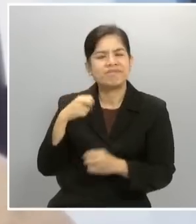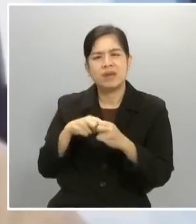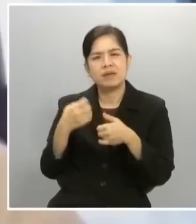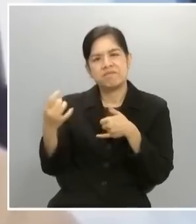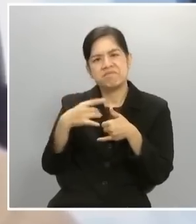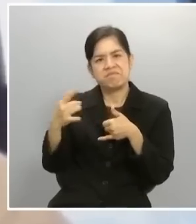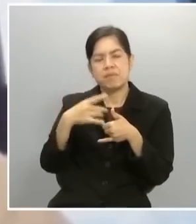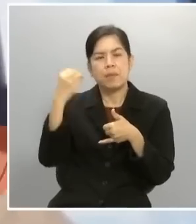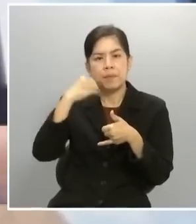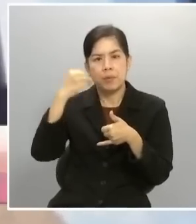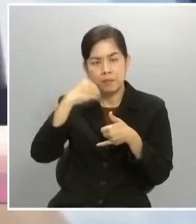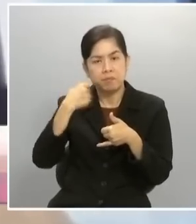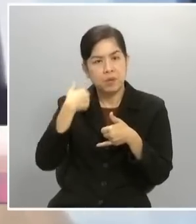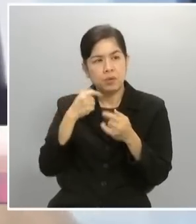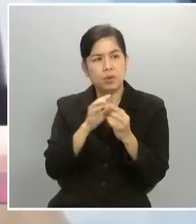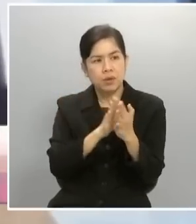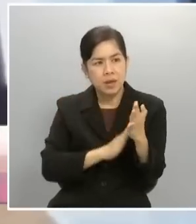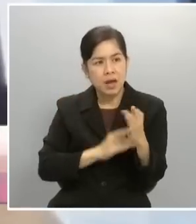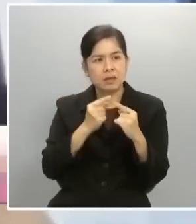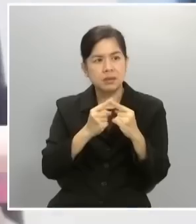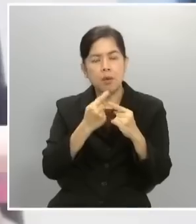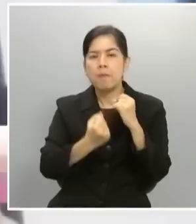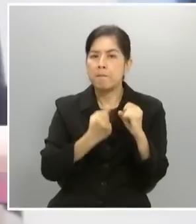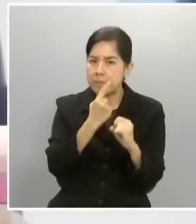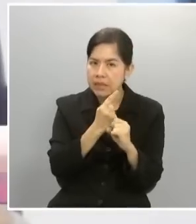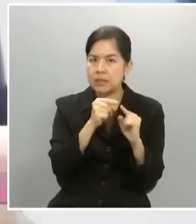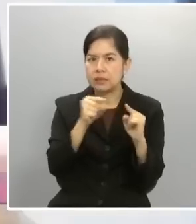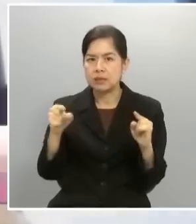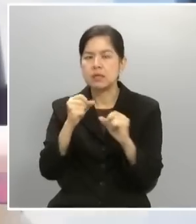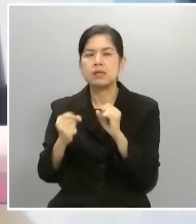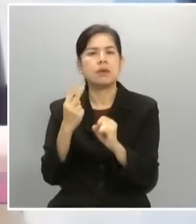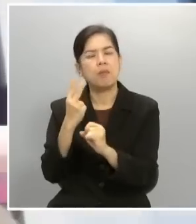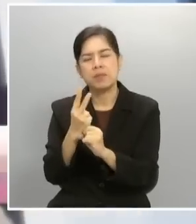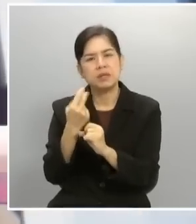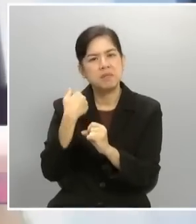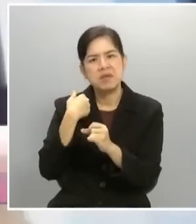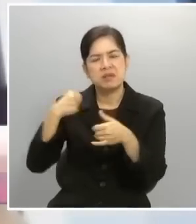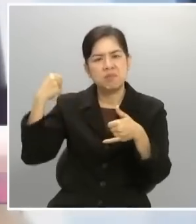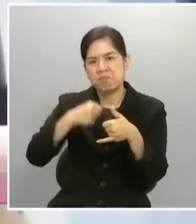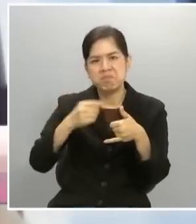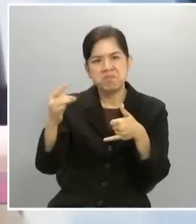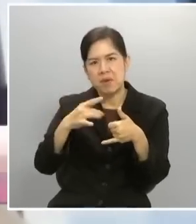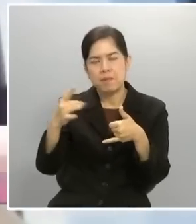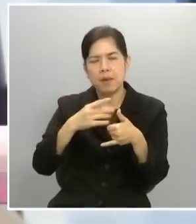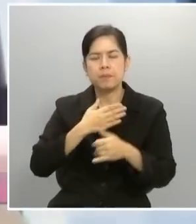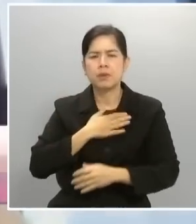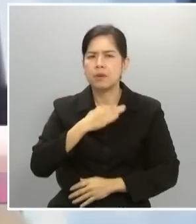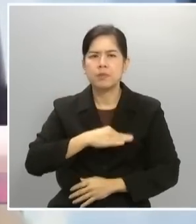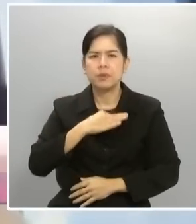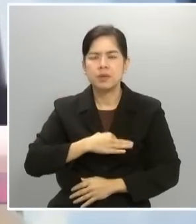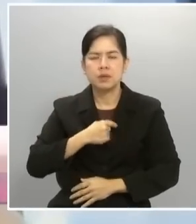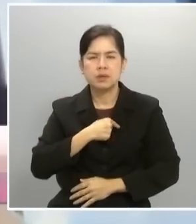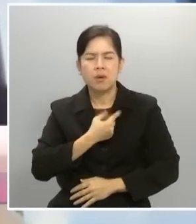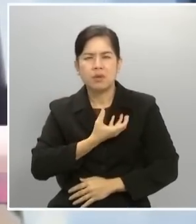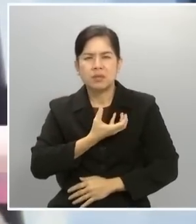เวลา 1ปีถึงแบบเกือบ 2ปีซึ่งมันค่อนข้างเป็นแผลในใจของดิวที่